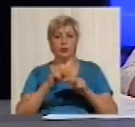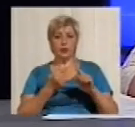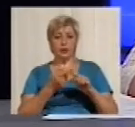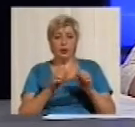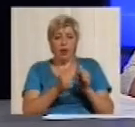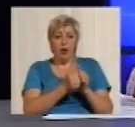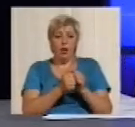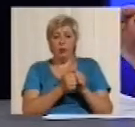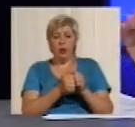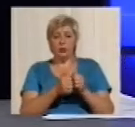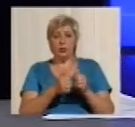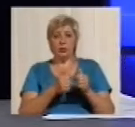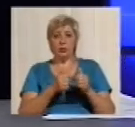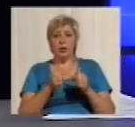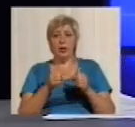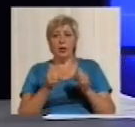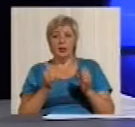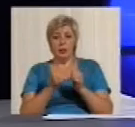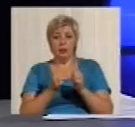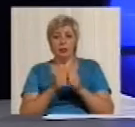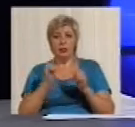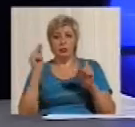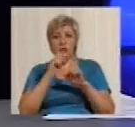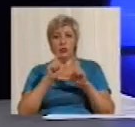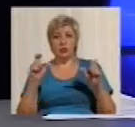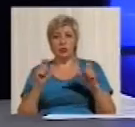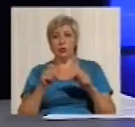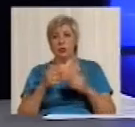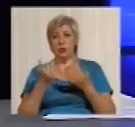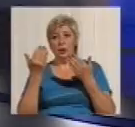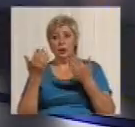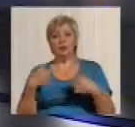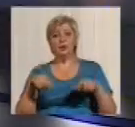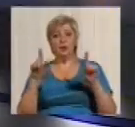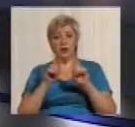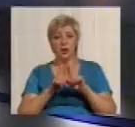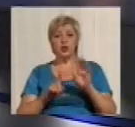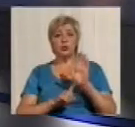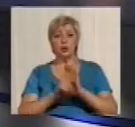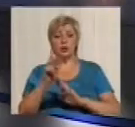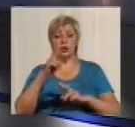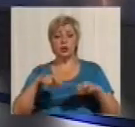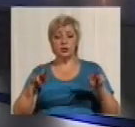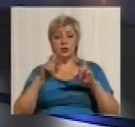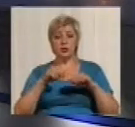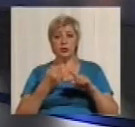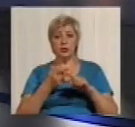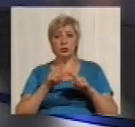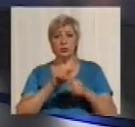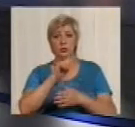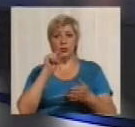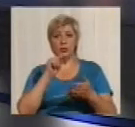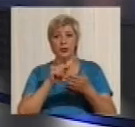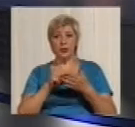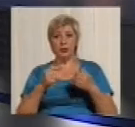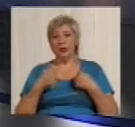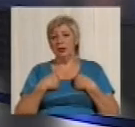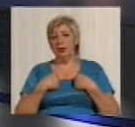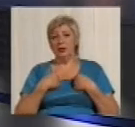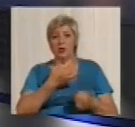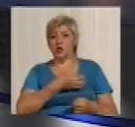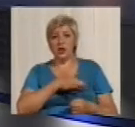школою. Отже, пані Олександро, ви теж почали розбиратись у цьому питанні, так? Я же не юрист, да,